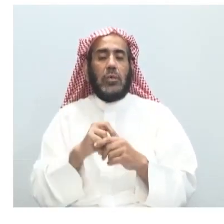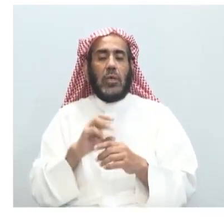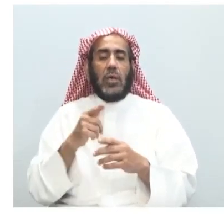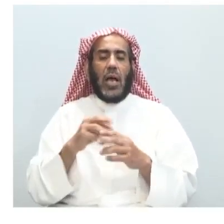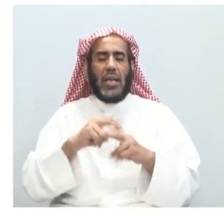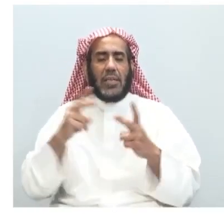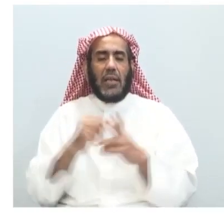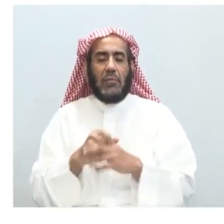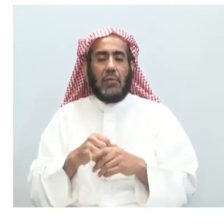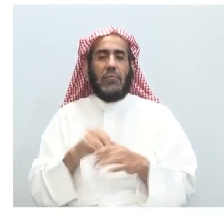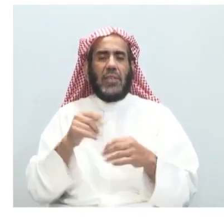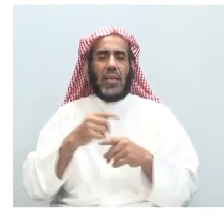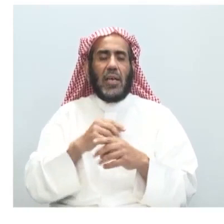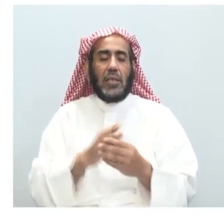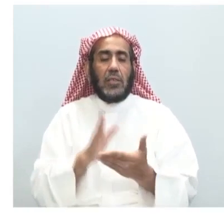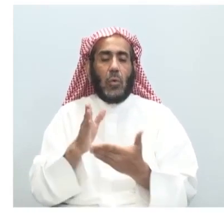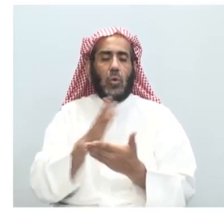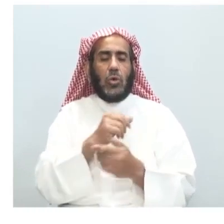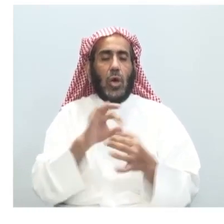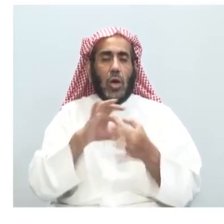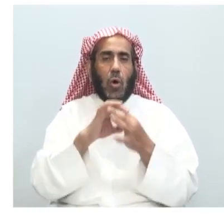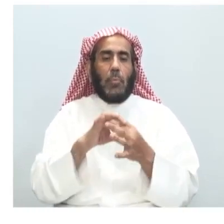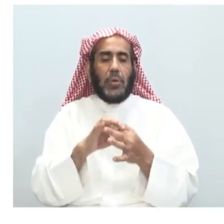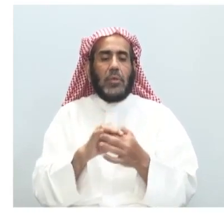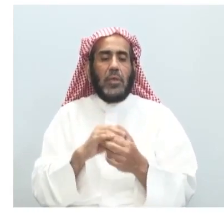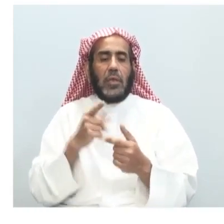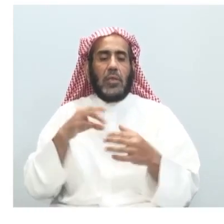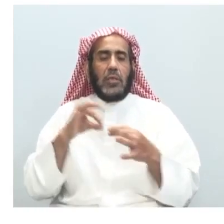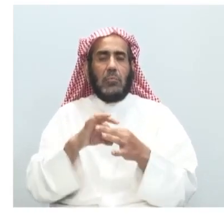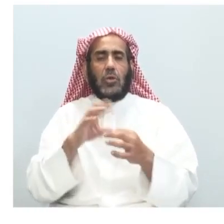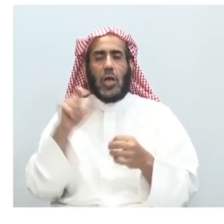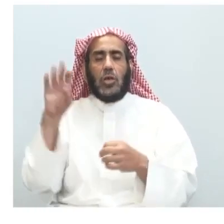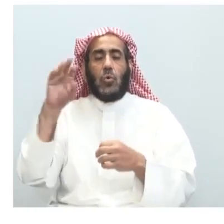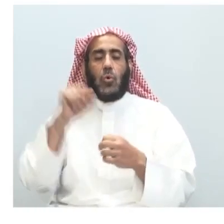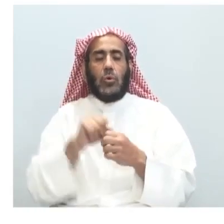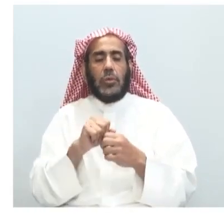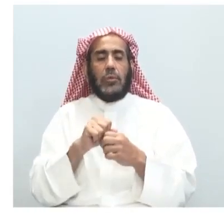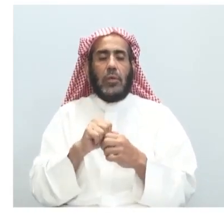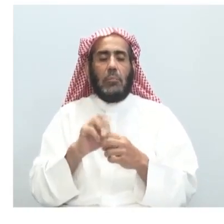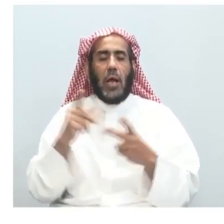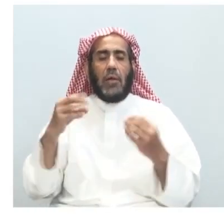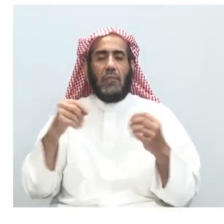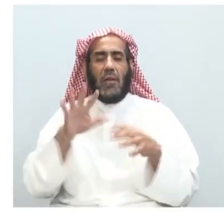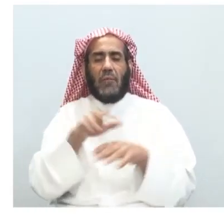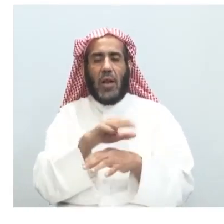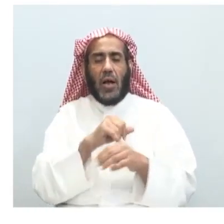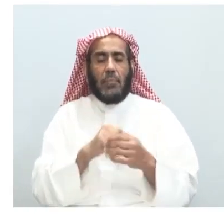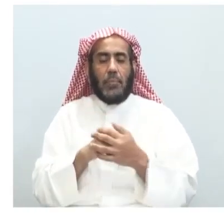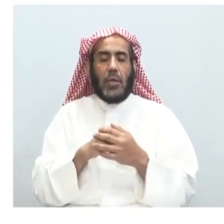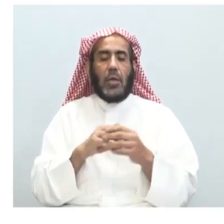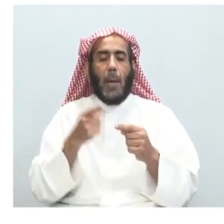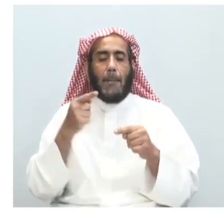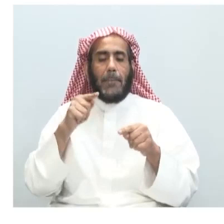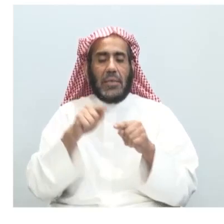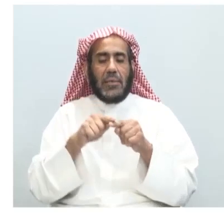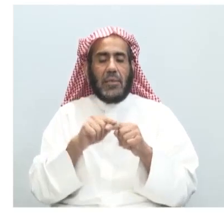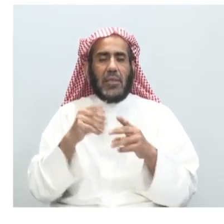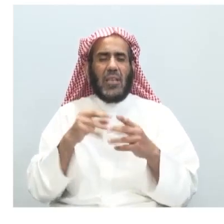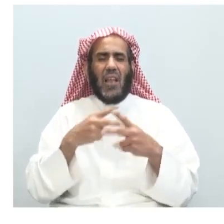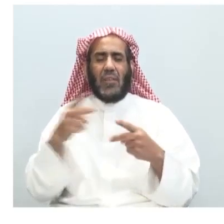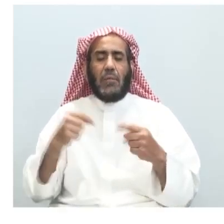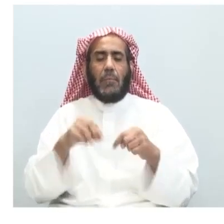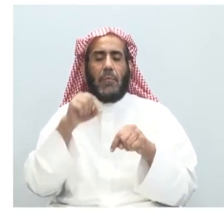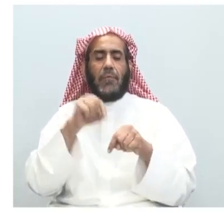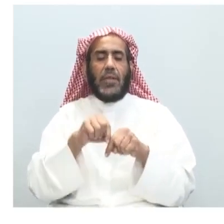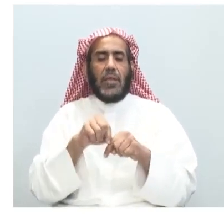الاختلاف في طريقه توجه الروابط التي تمسك الجلوكوز معا في الفراغ بسببها او يسبب هذا